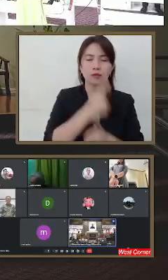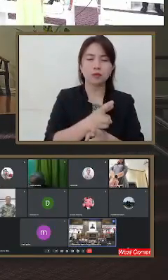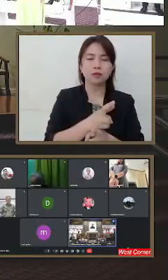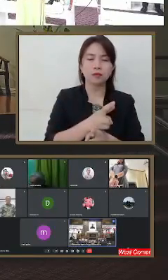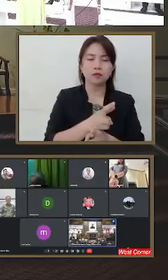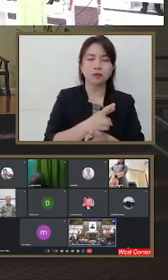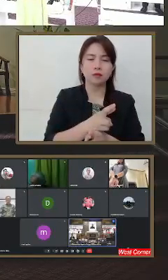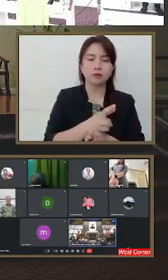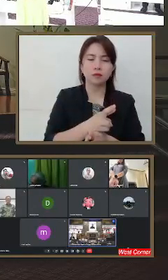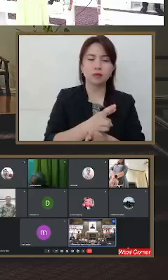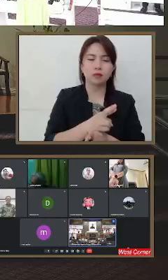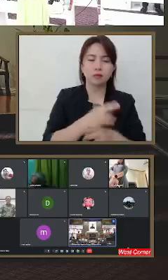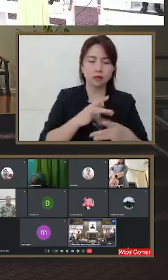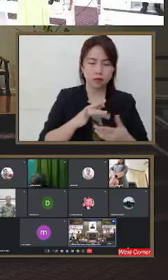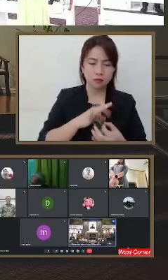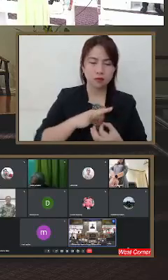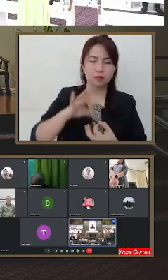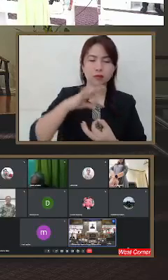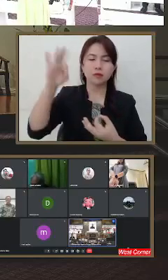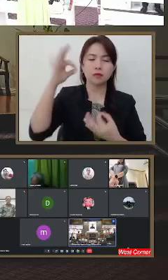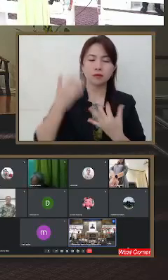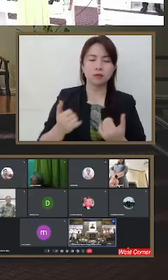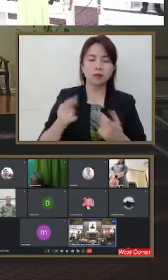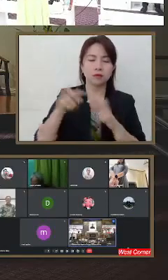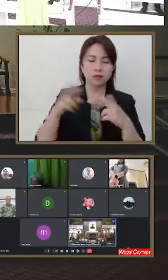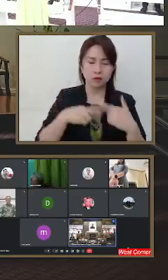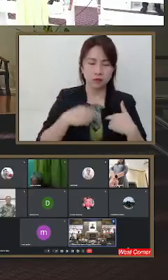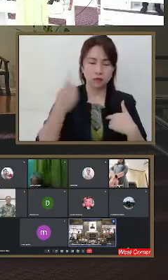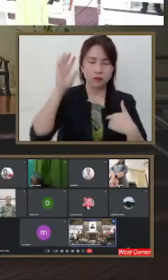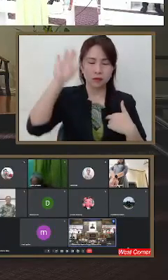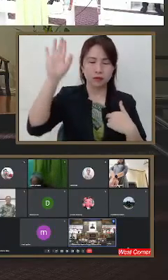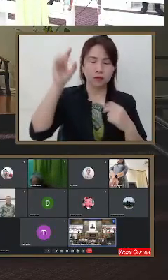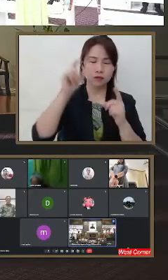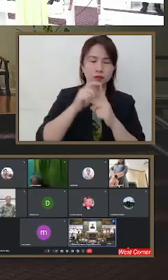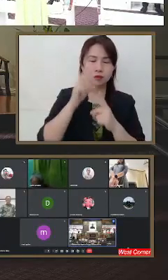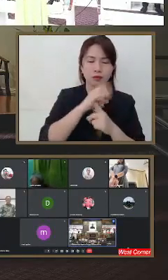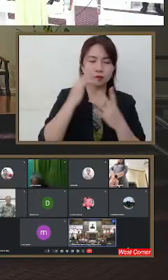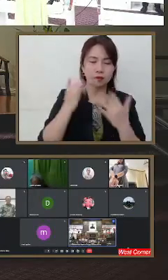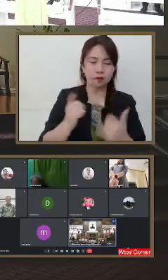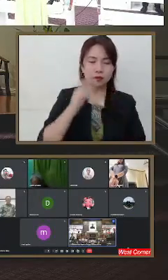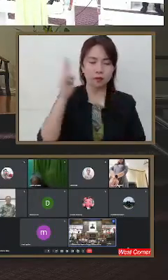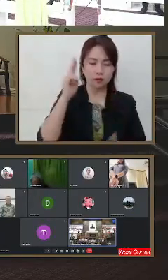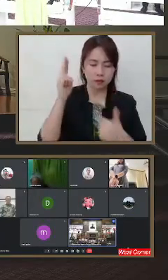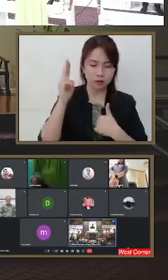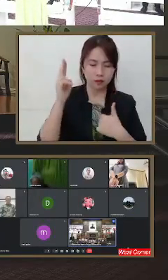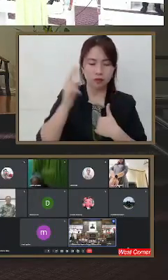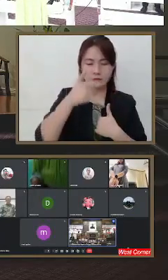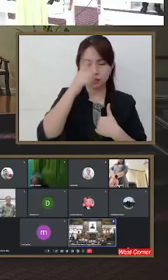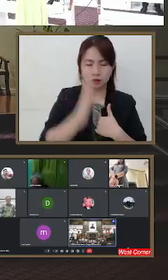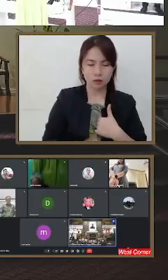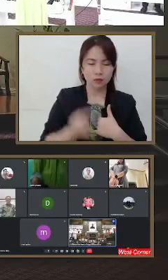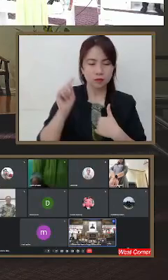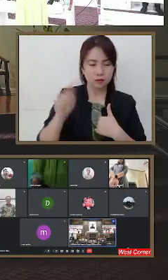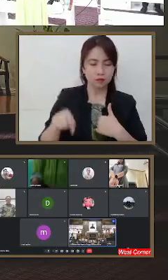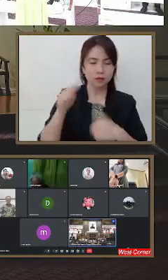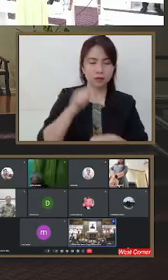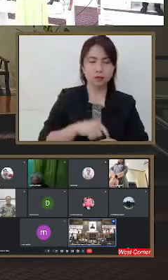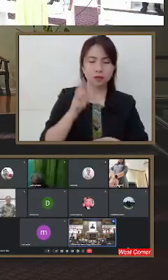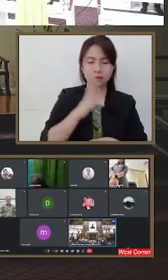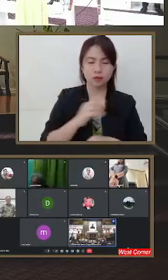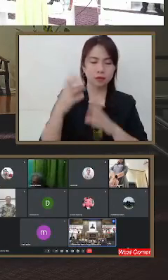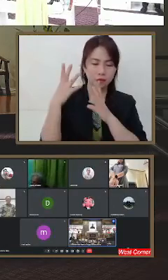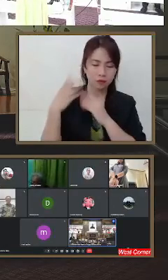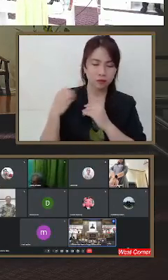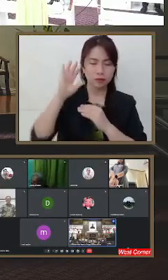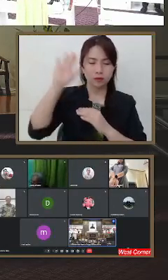anak sa kanilang pagtanggap ng inyo pong salita at Ganon din po sa akin please use me might this evening at dawa ay ang inyo